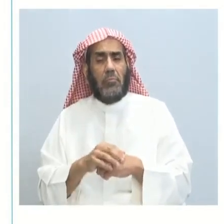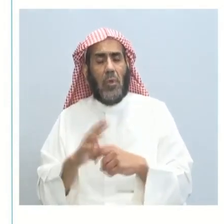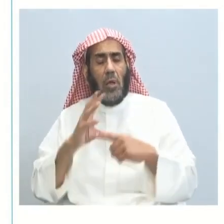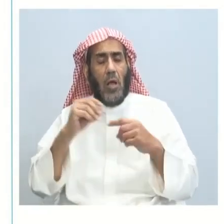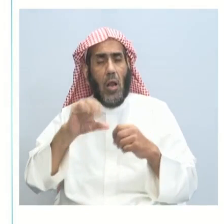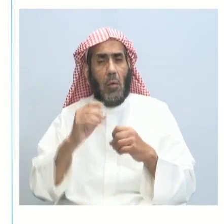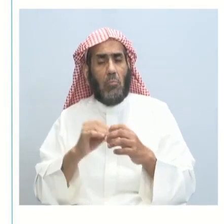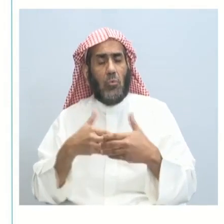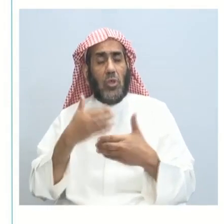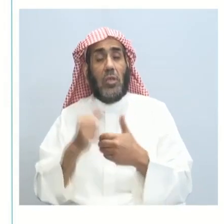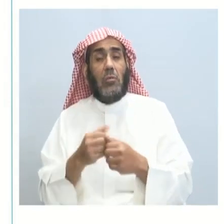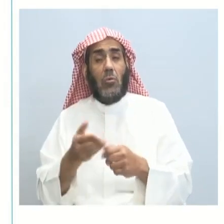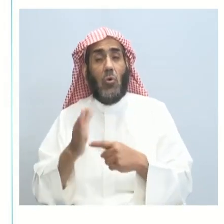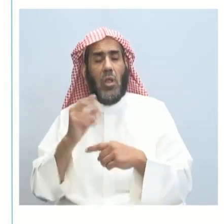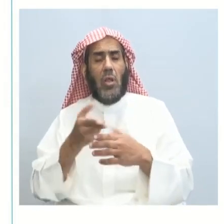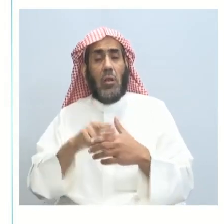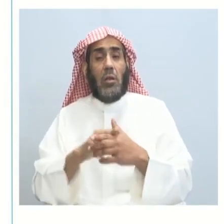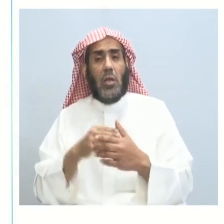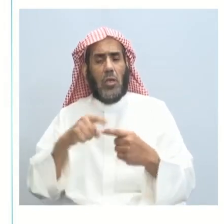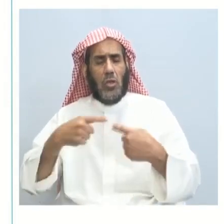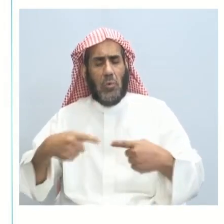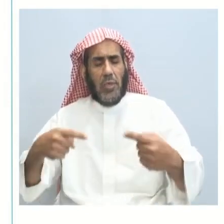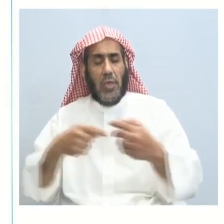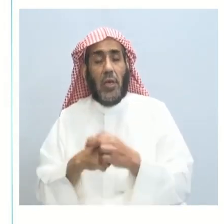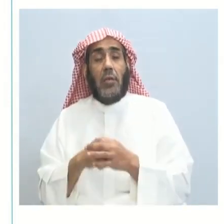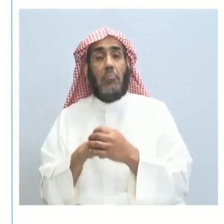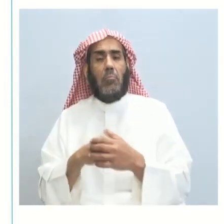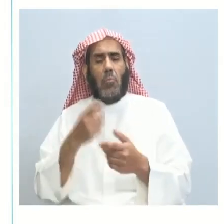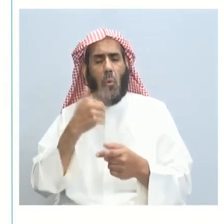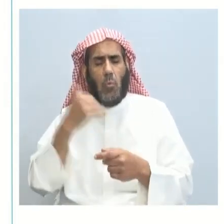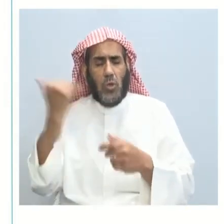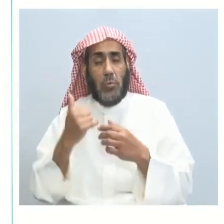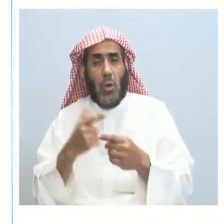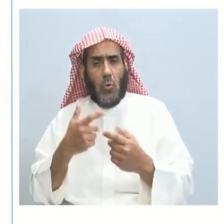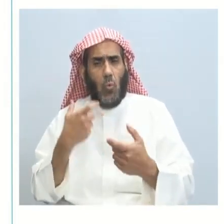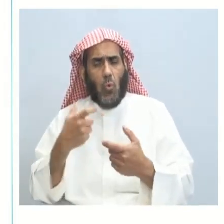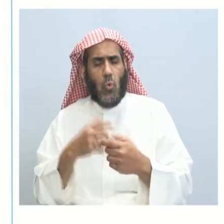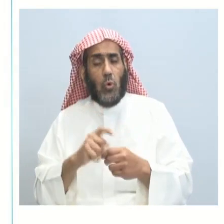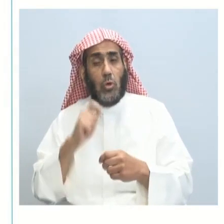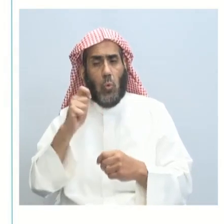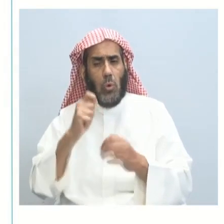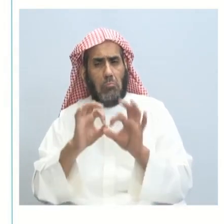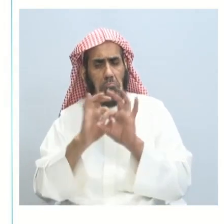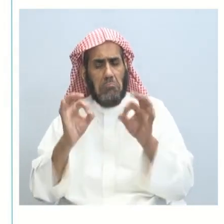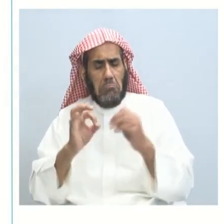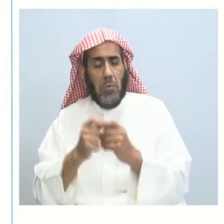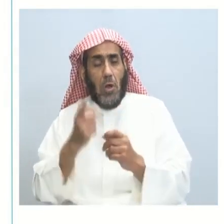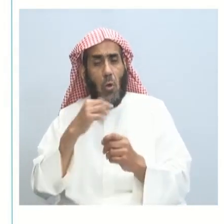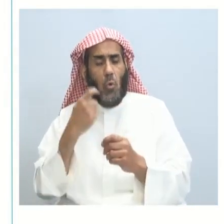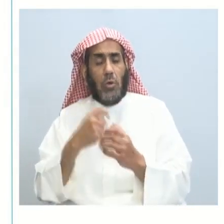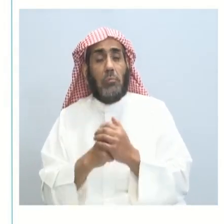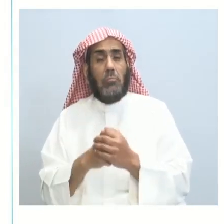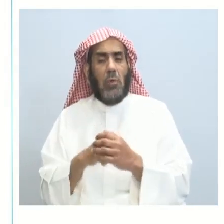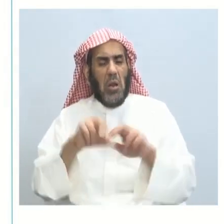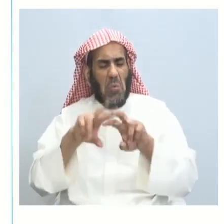منتجاتها قد يؤثر على ايضا استمراريتها كذلك لذلك مهم جدا ان نراعي الجوده دائما وابدا نراعي